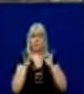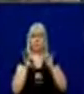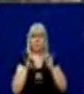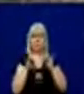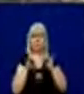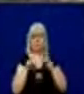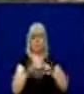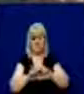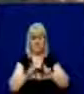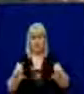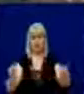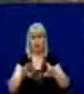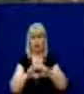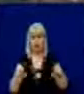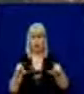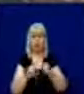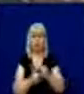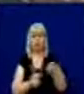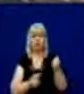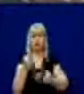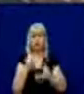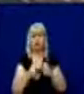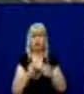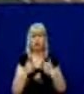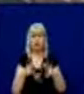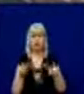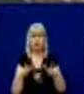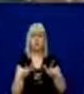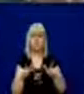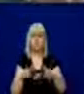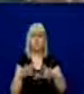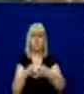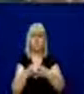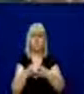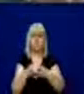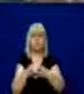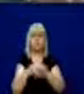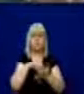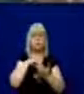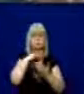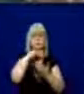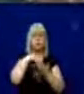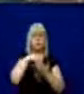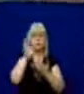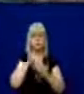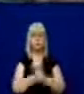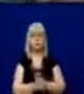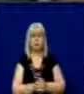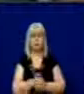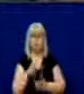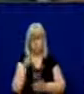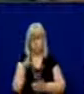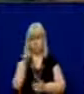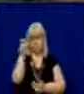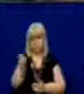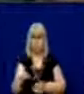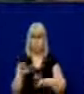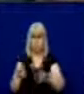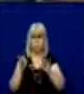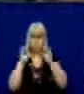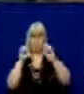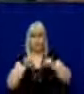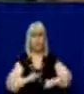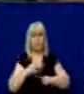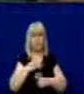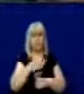targave që lëshoheshin për e i strukturave të mupit në veri. Pikër e shkënjeri u zgjën nga qeveria